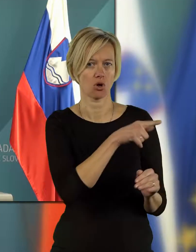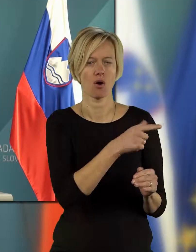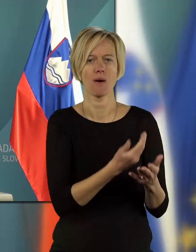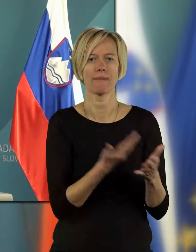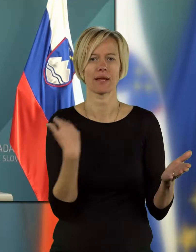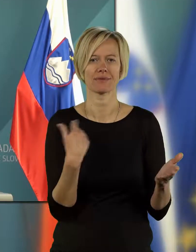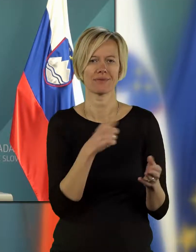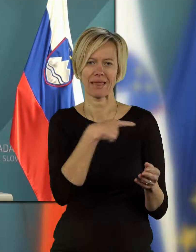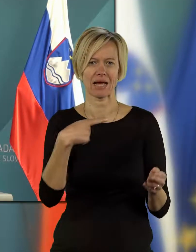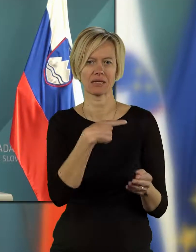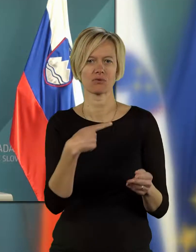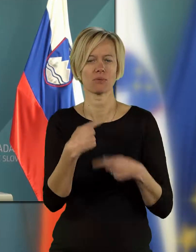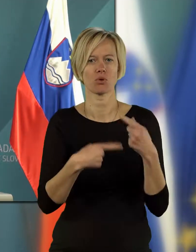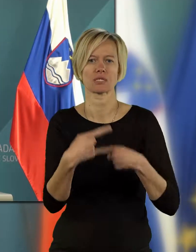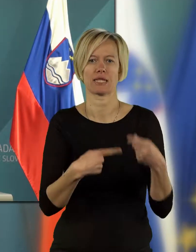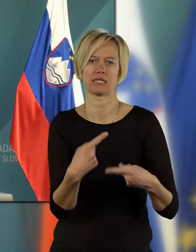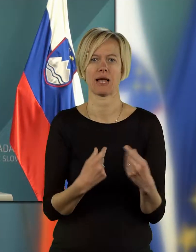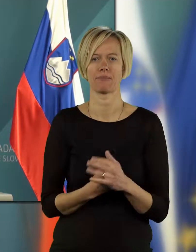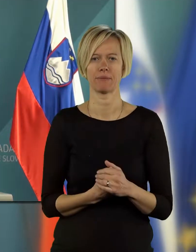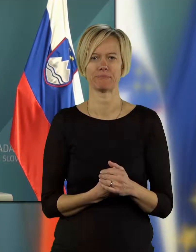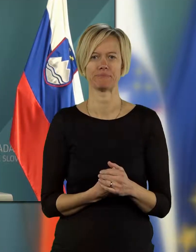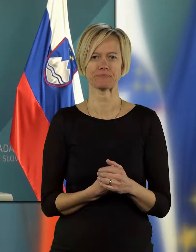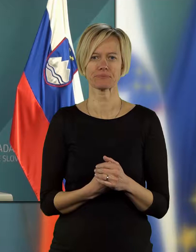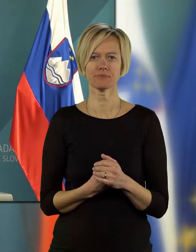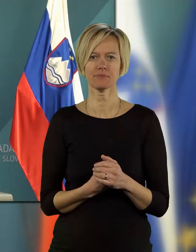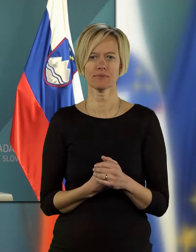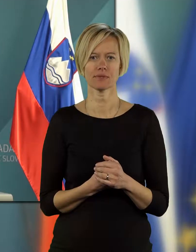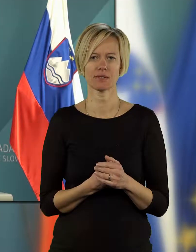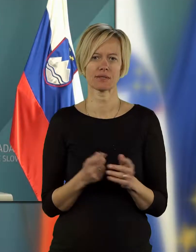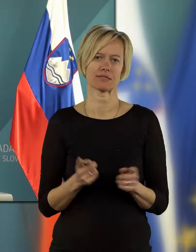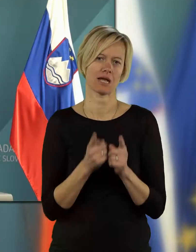pred negativnimi posledicami